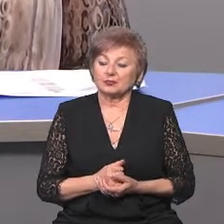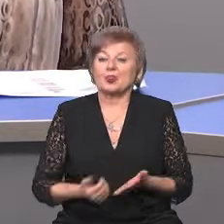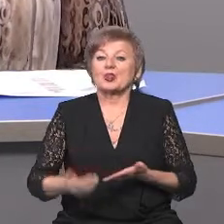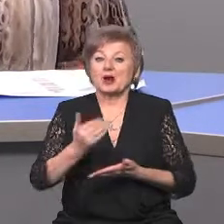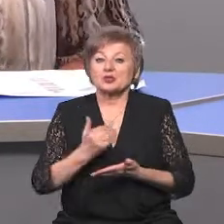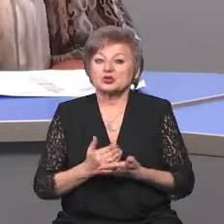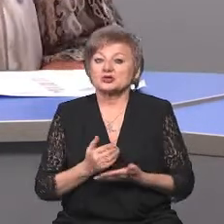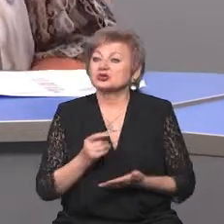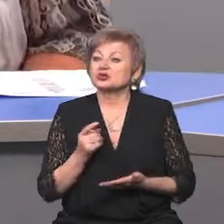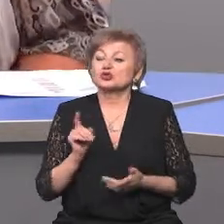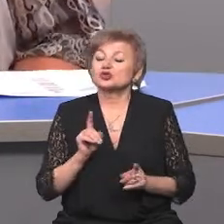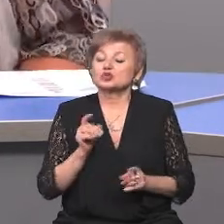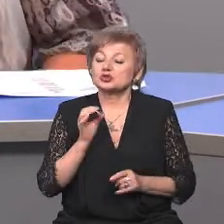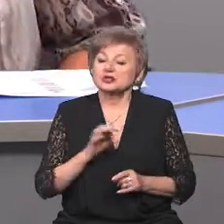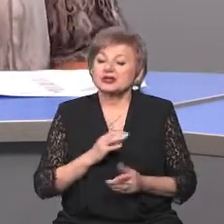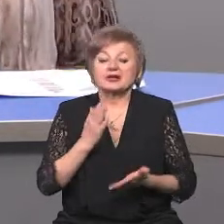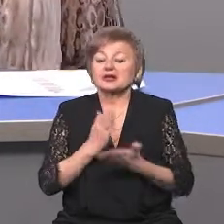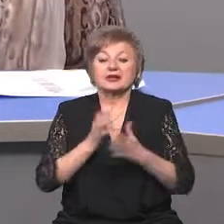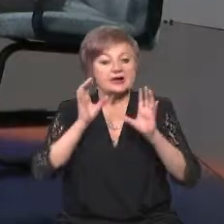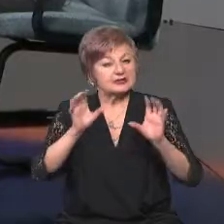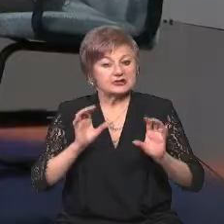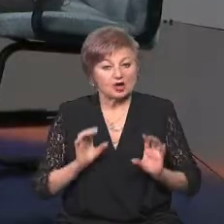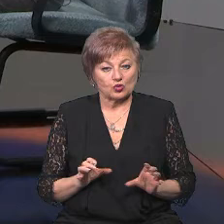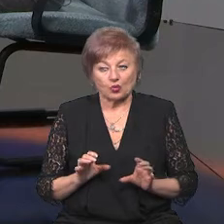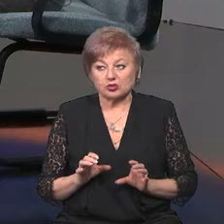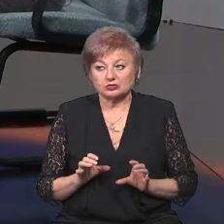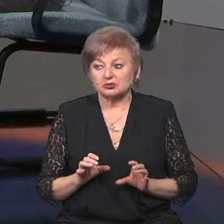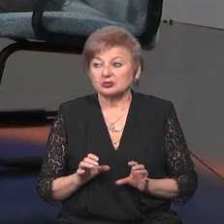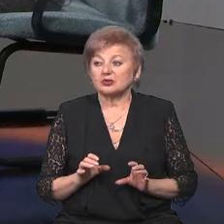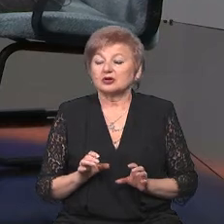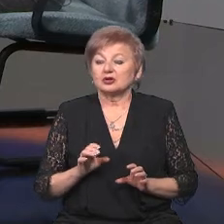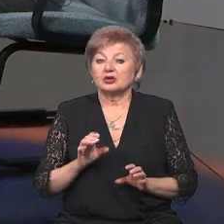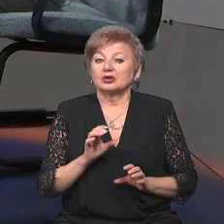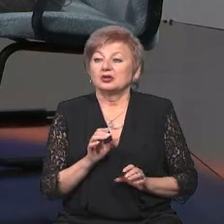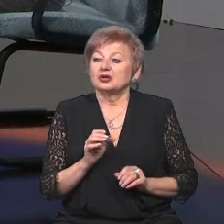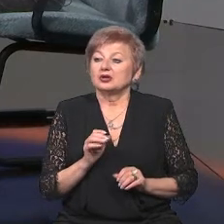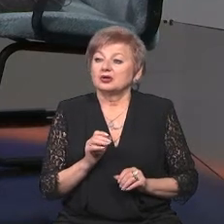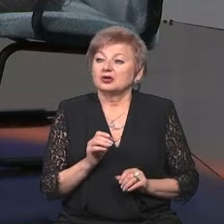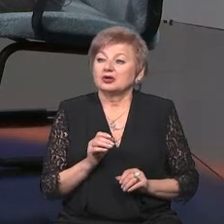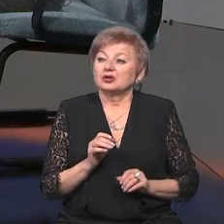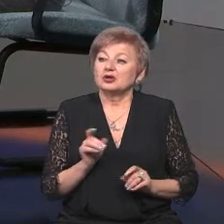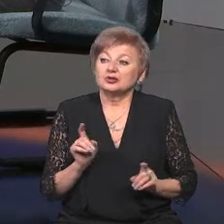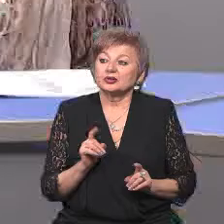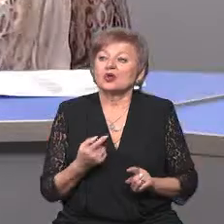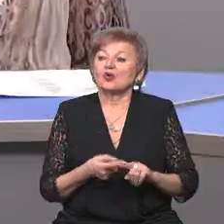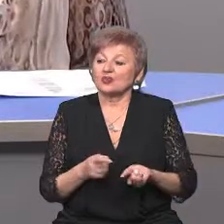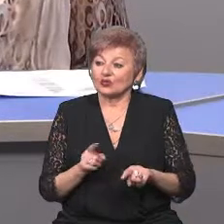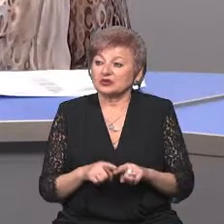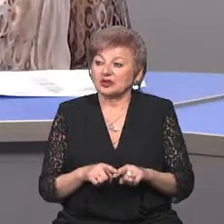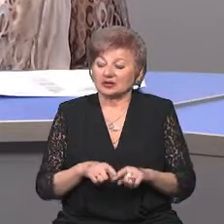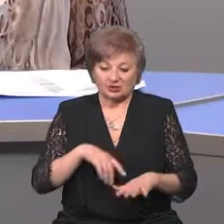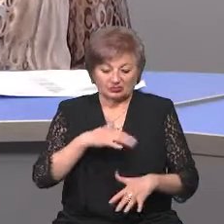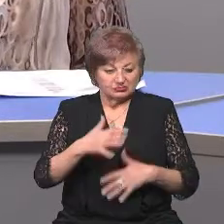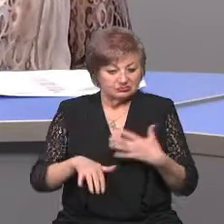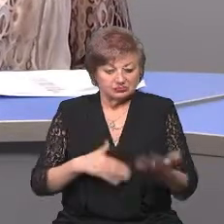наостанок, от що ви можете сказати? Все ж таки є закон. От чия це більша відповідальність лікарів? Ну, тут у колізії,